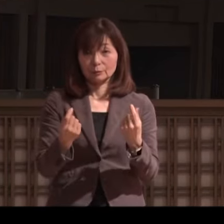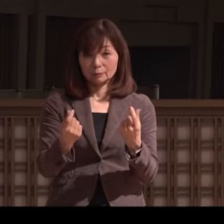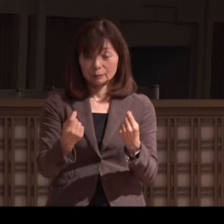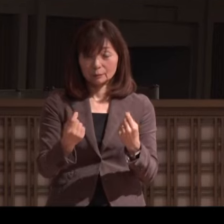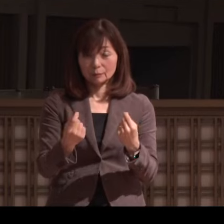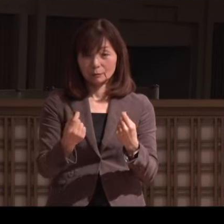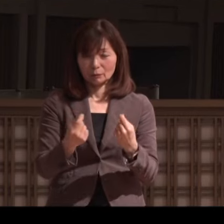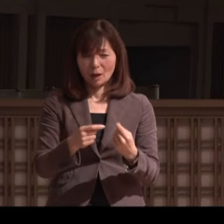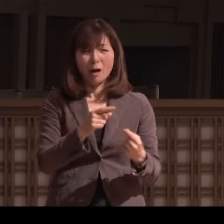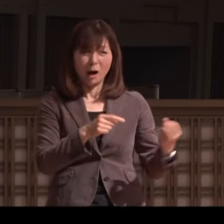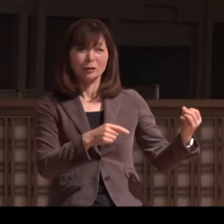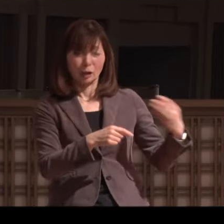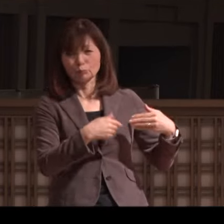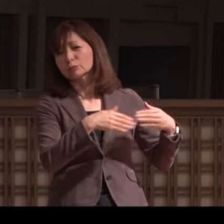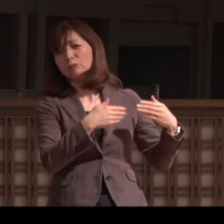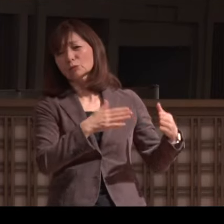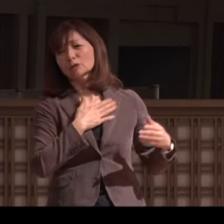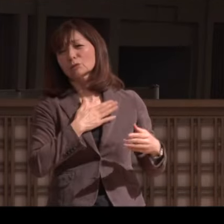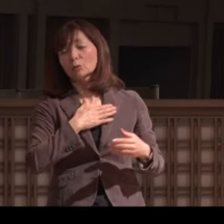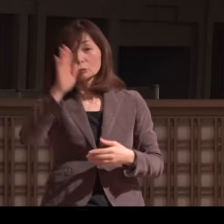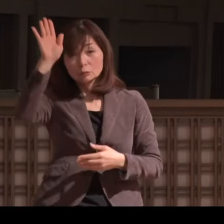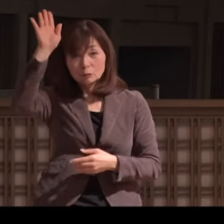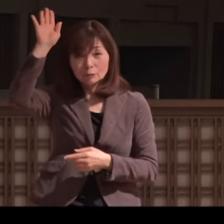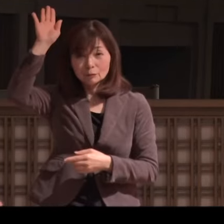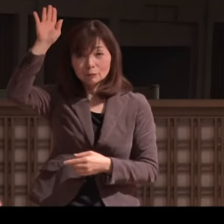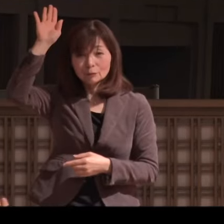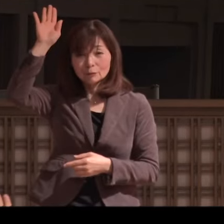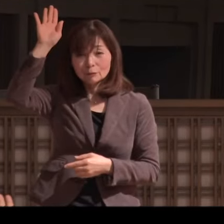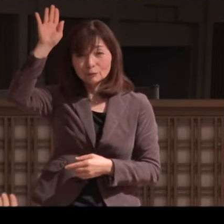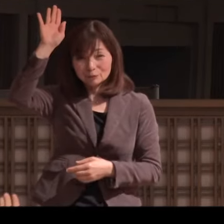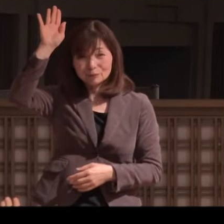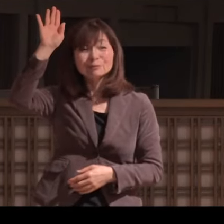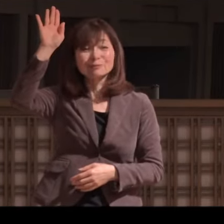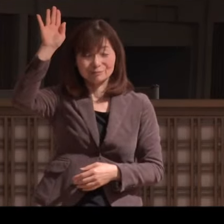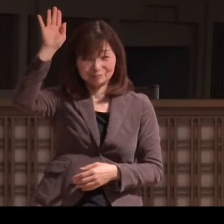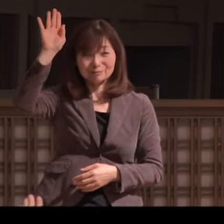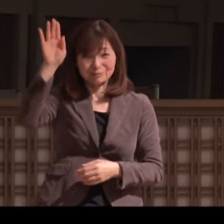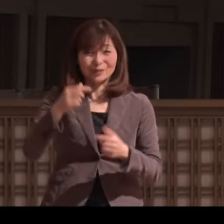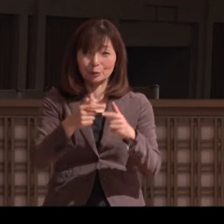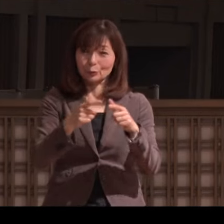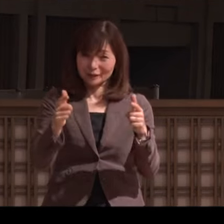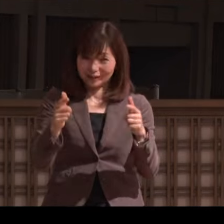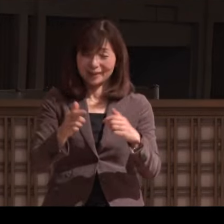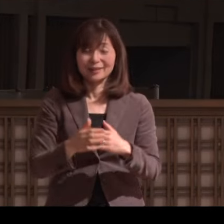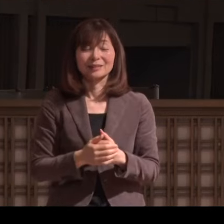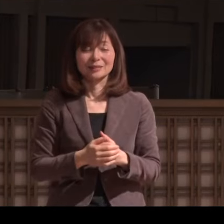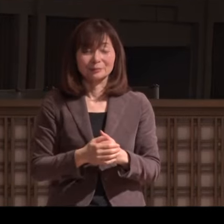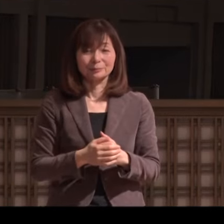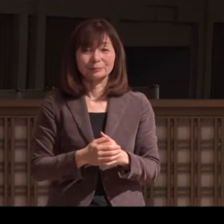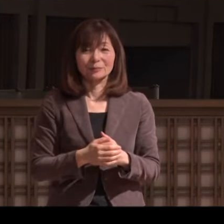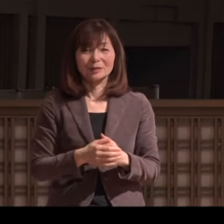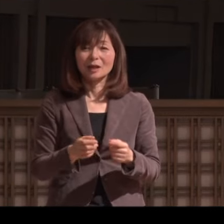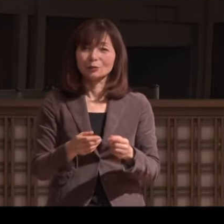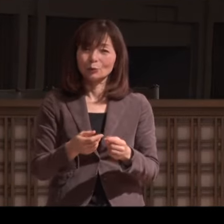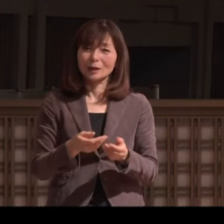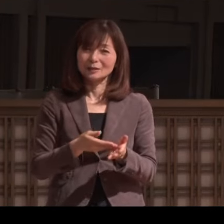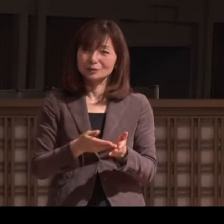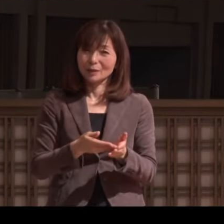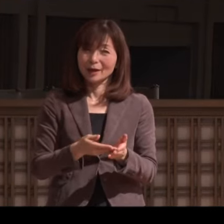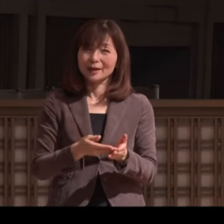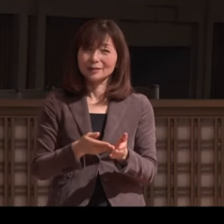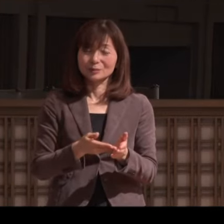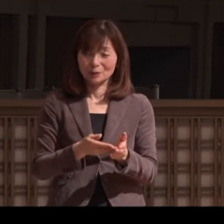いやそんなことあんたに言われんでも分かるわっていう人げてくださいあちょっと増えましたねじゃあここは説明少なくていいです